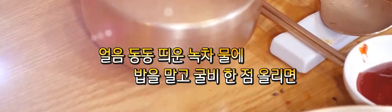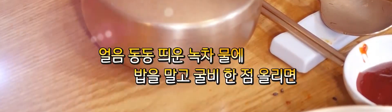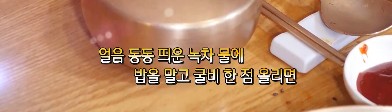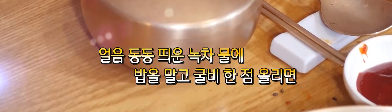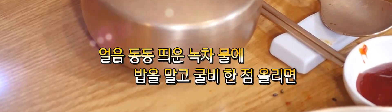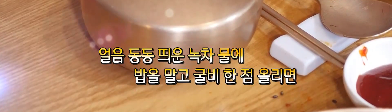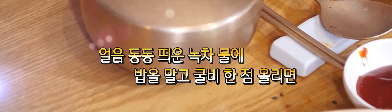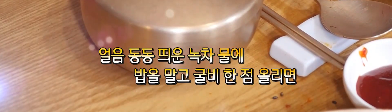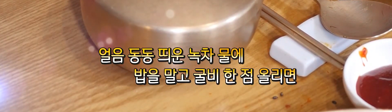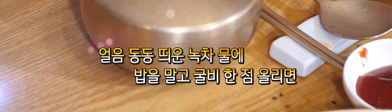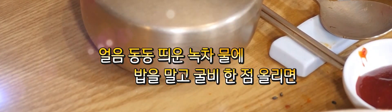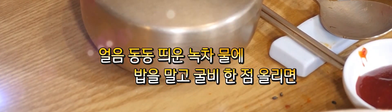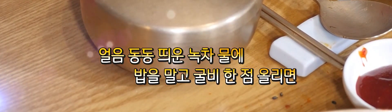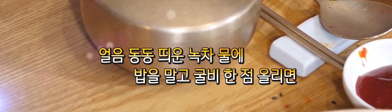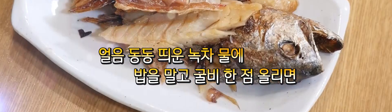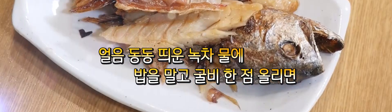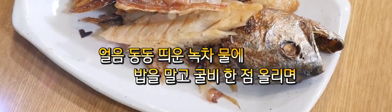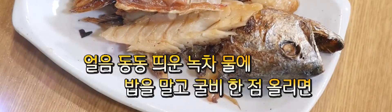으